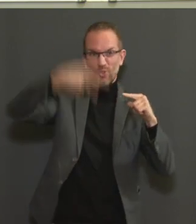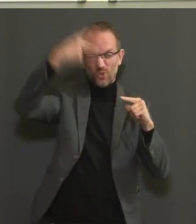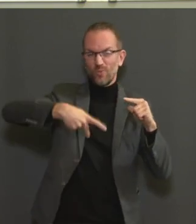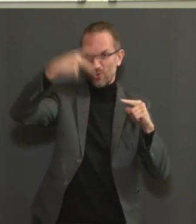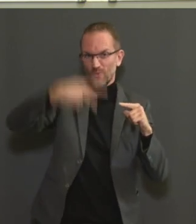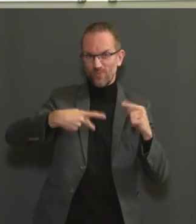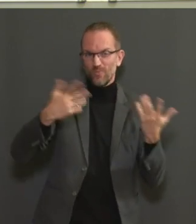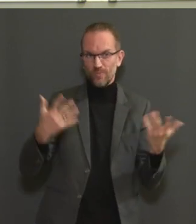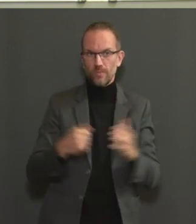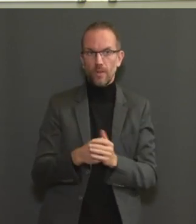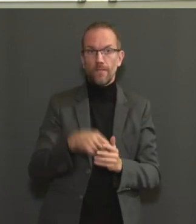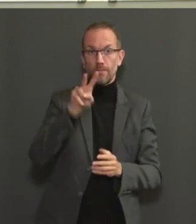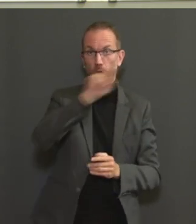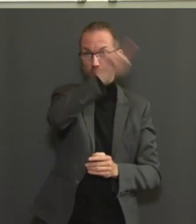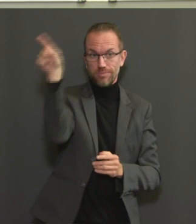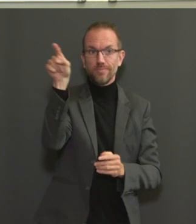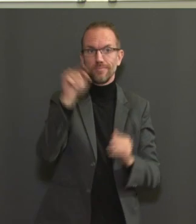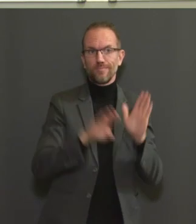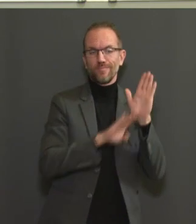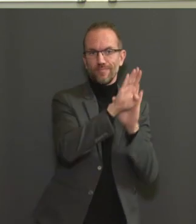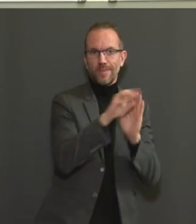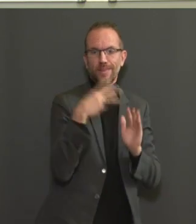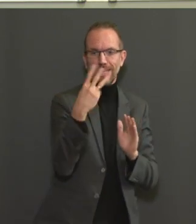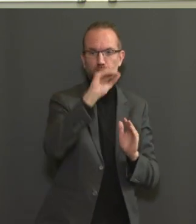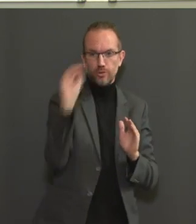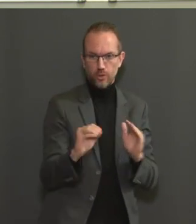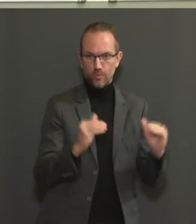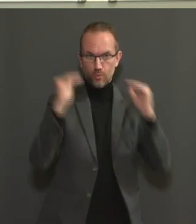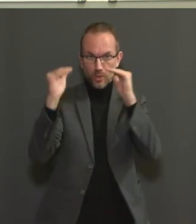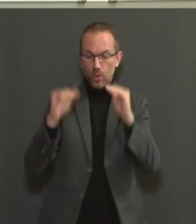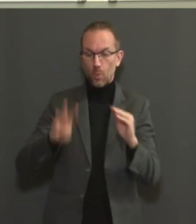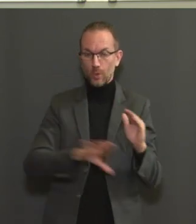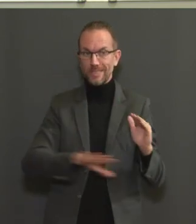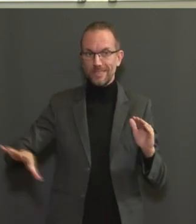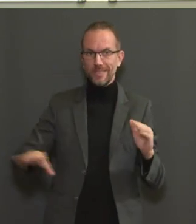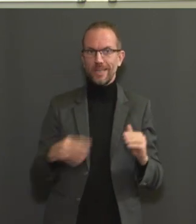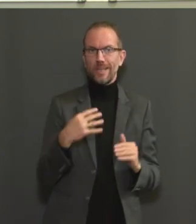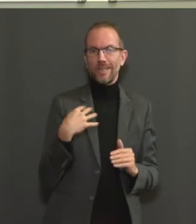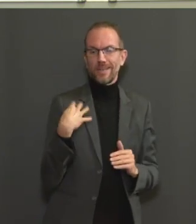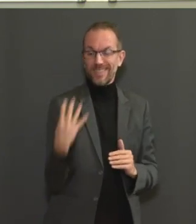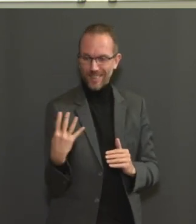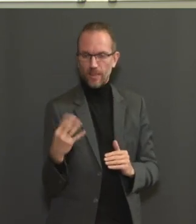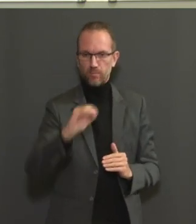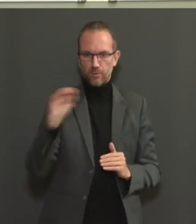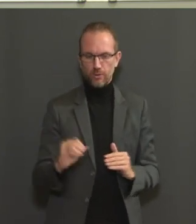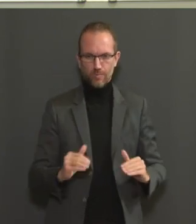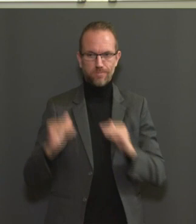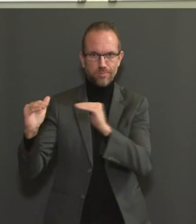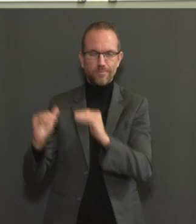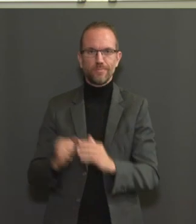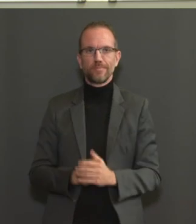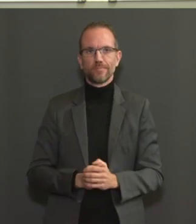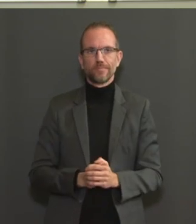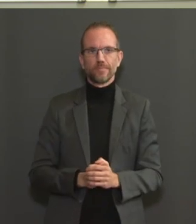elle est de l'ordre de 13% et en Wallonie de 4%. Seule actuellement, la région de